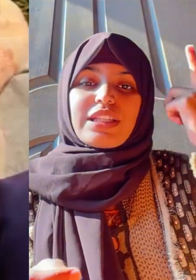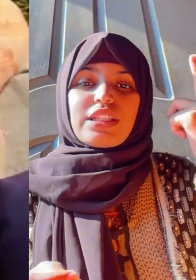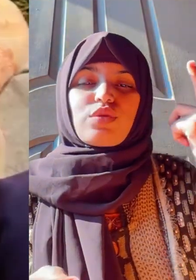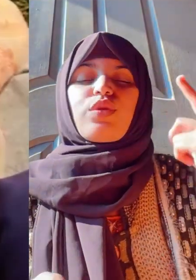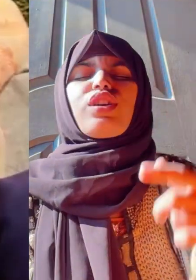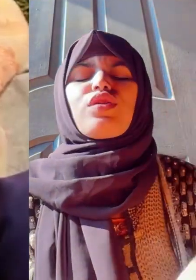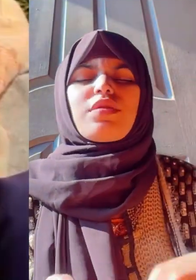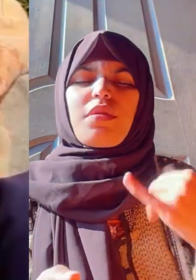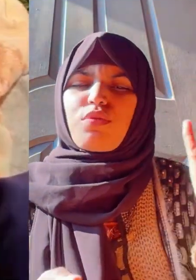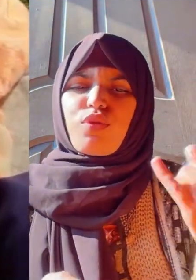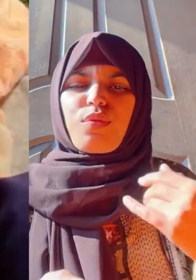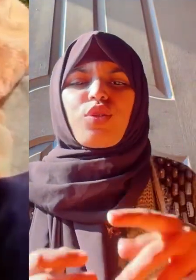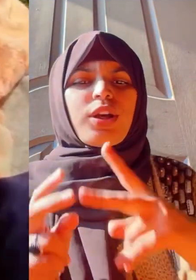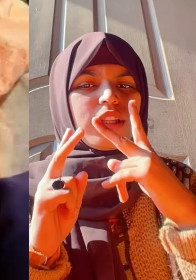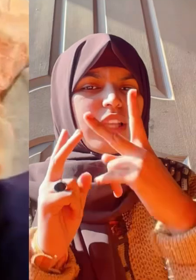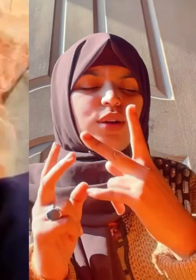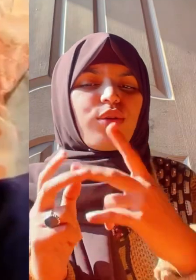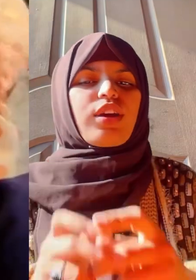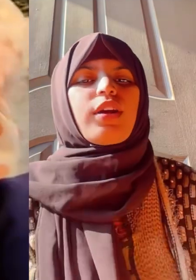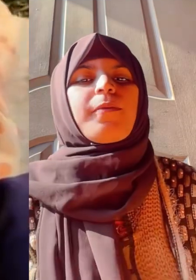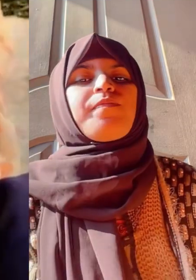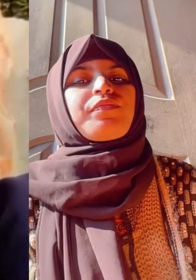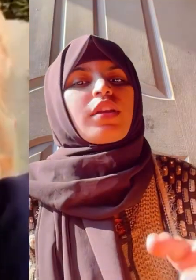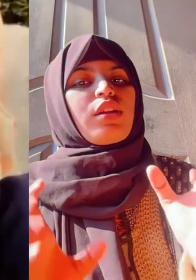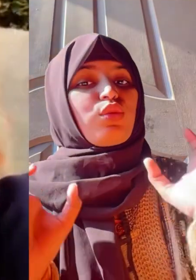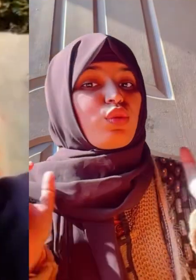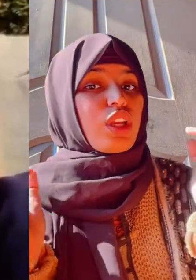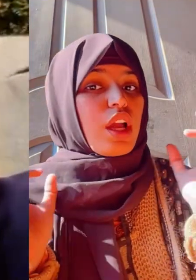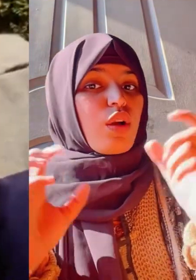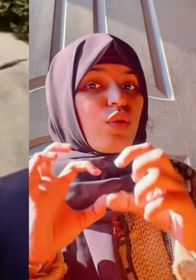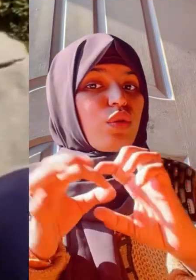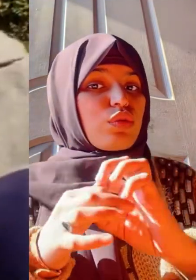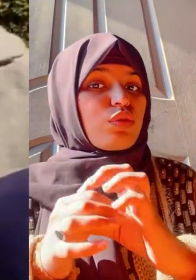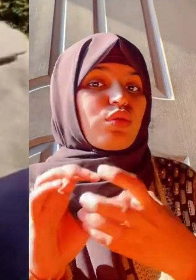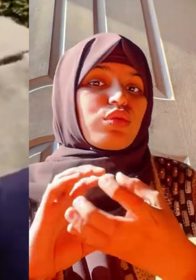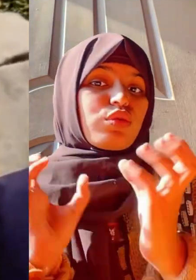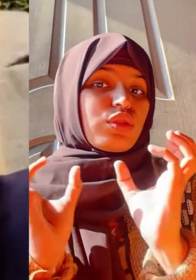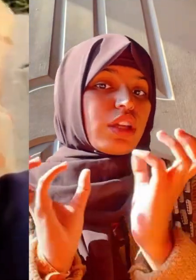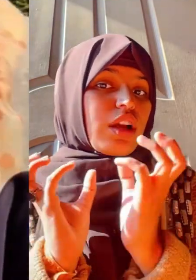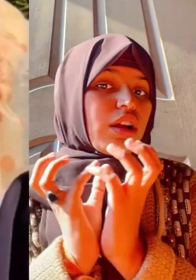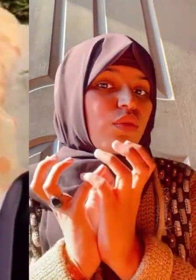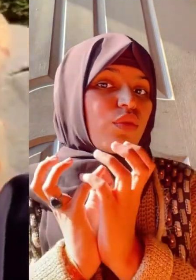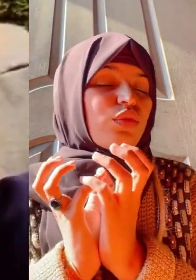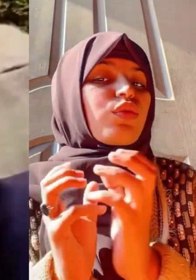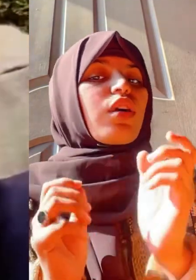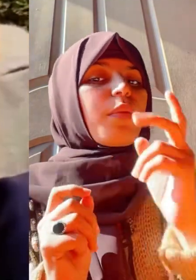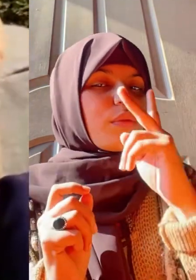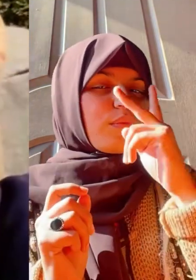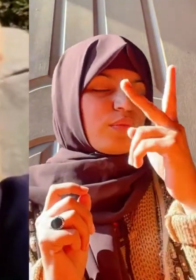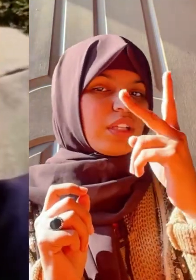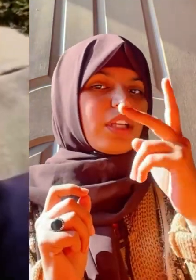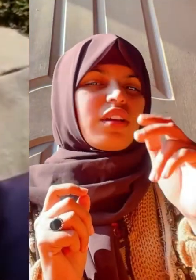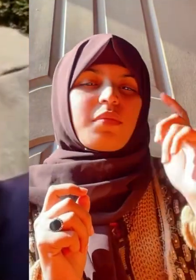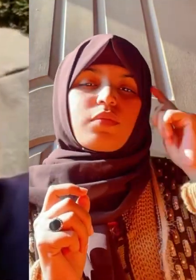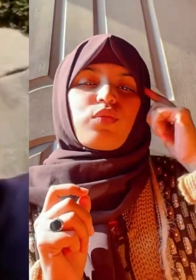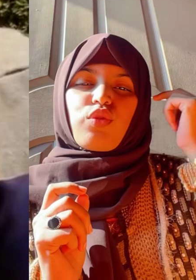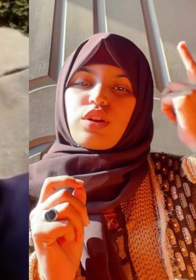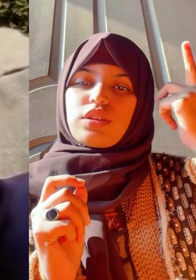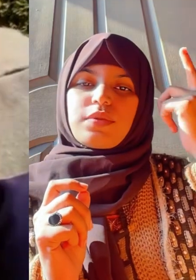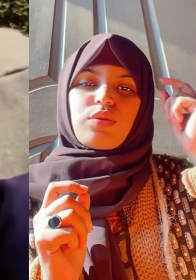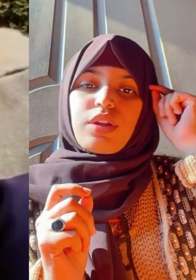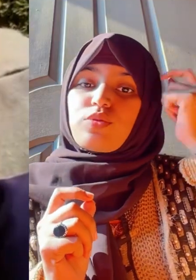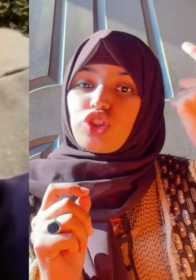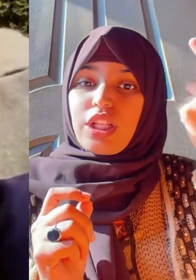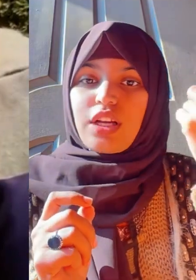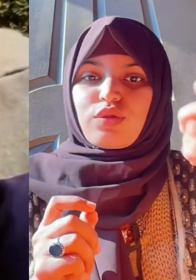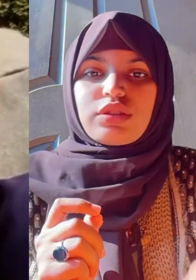चिड़ी दे पार गिरना वा। अब वो सीन हो गया कि मेरा मैं भी वही हो गई हूँ। मुझे अब फ़ौरन पता चलता है। मैं भी इसको यही कहती हूँ, फरीदा